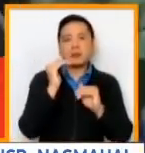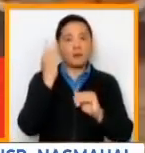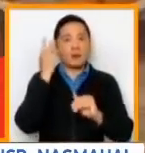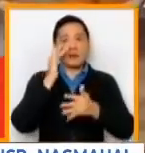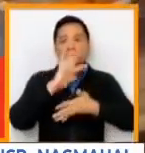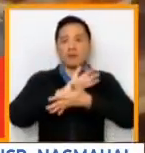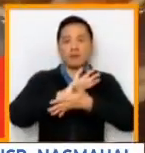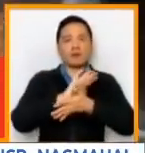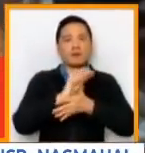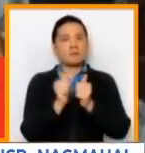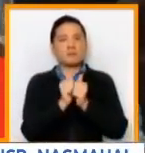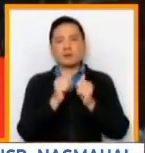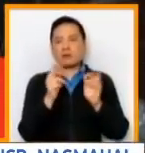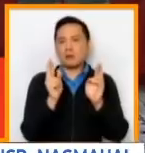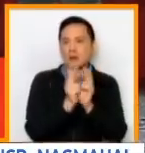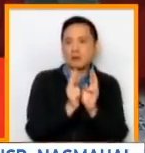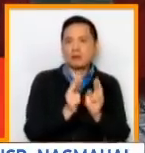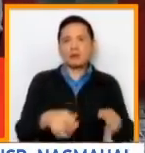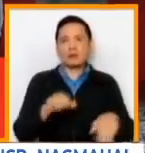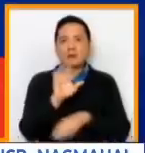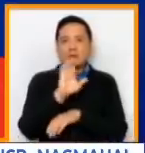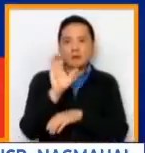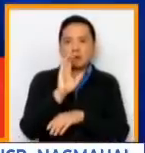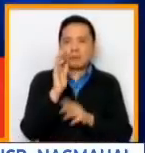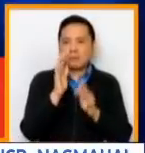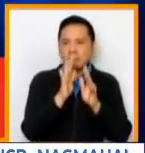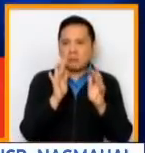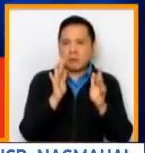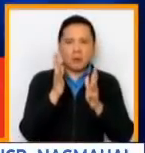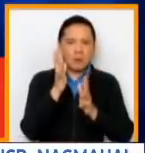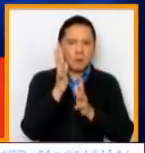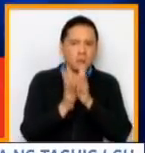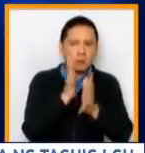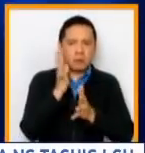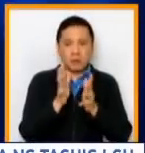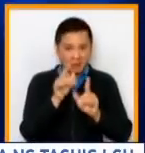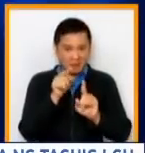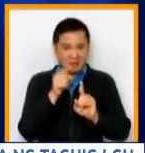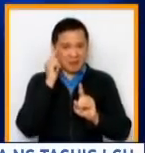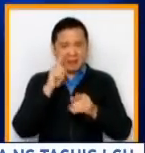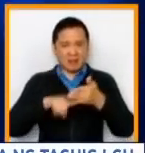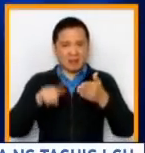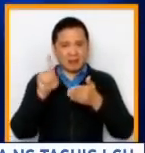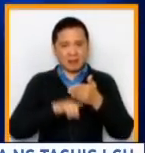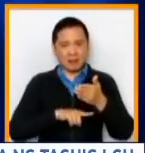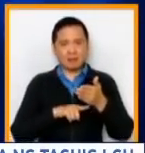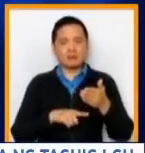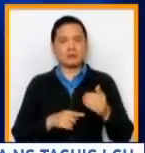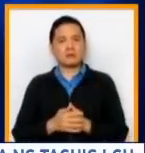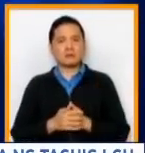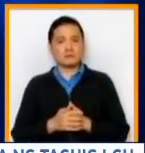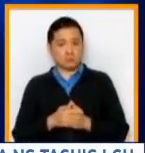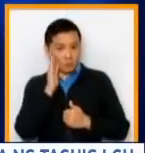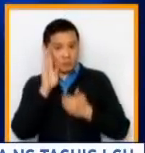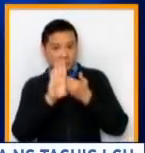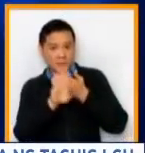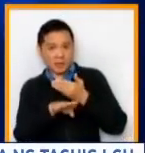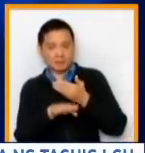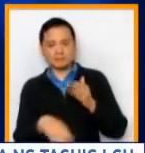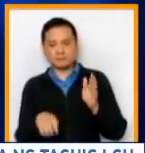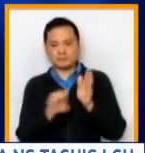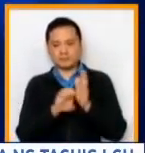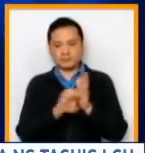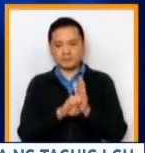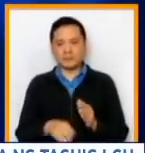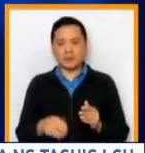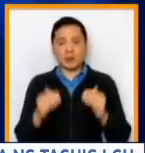get-together. Ngayong taon, magka-comeback na ba yan? Sa ilalim ng Alert Level 3, pwede na ang mga pagtitipon sa mga events venue at mga